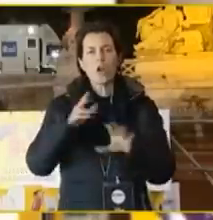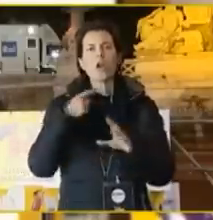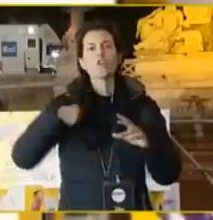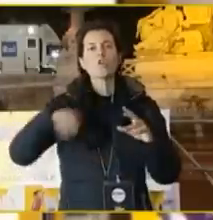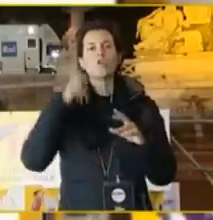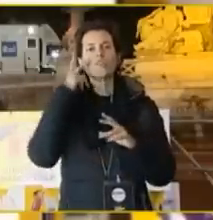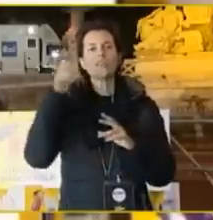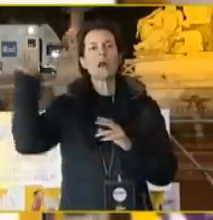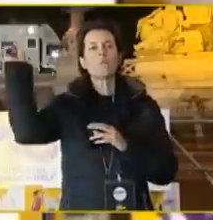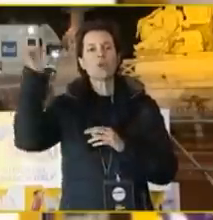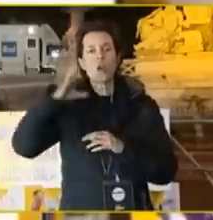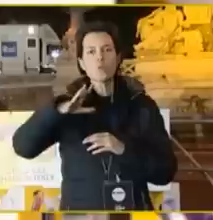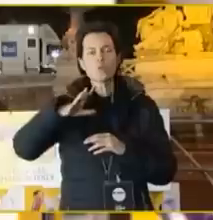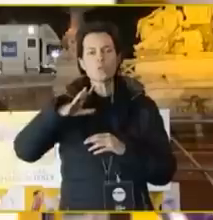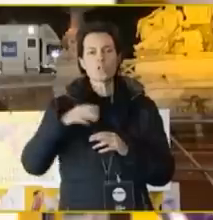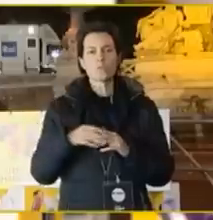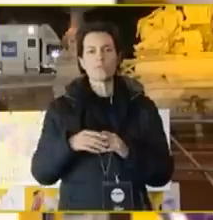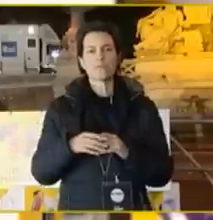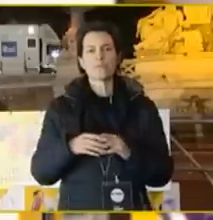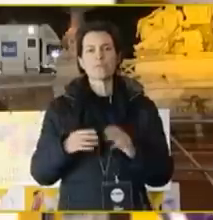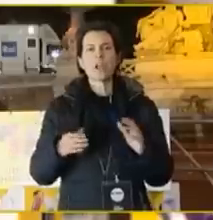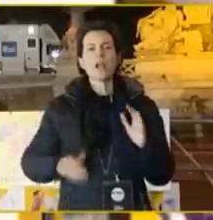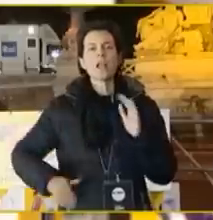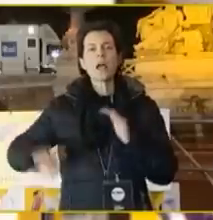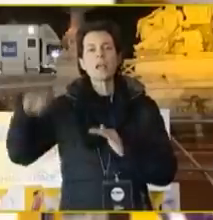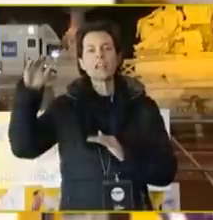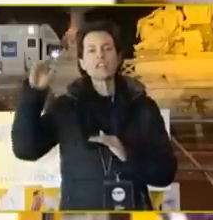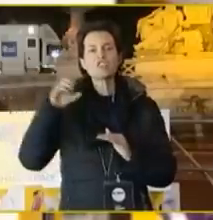al mondo. Dimenticheremo la retorica della crescita dello